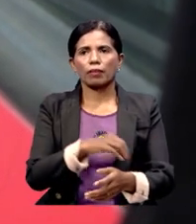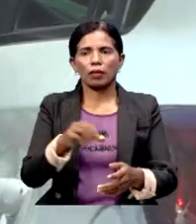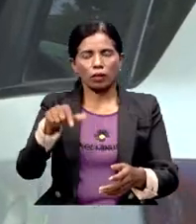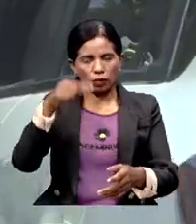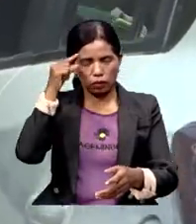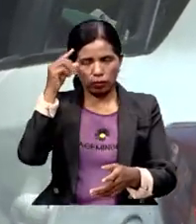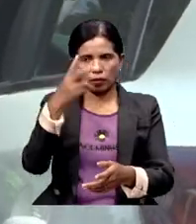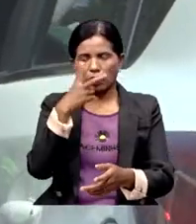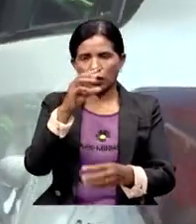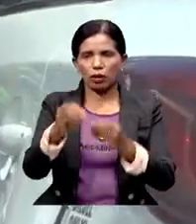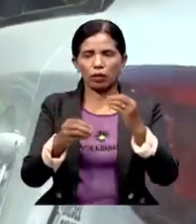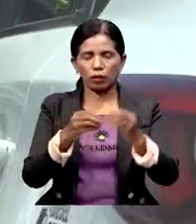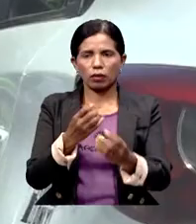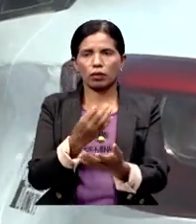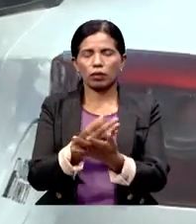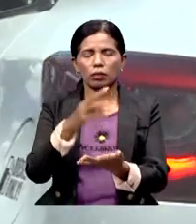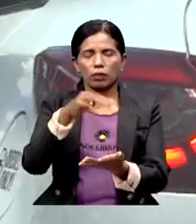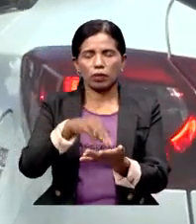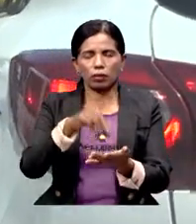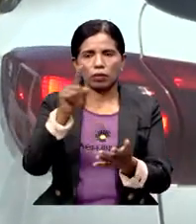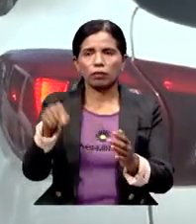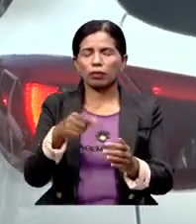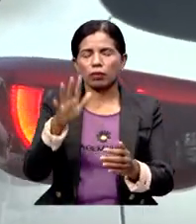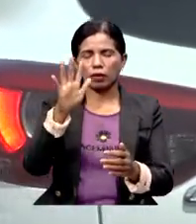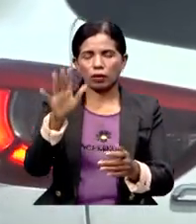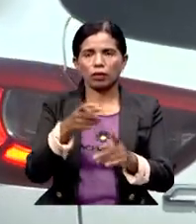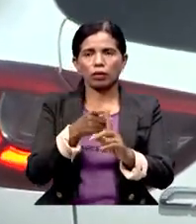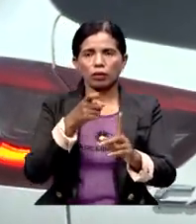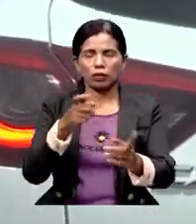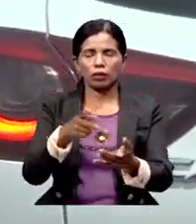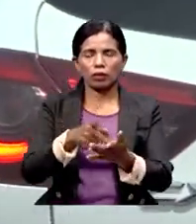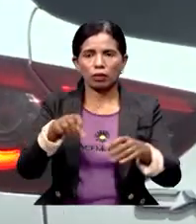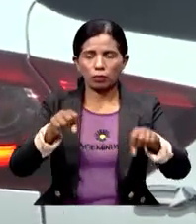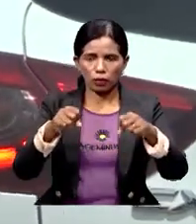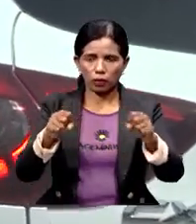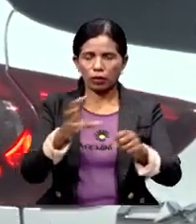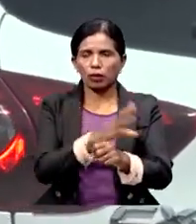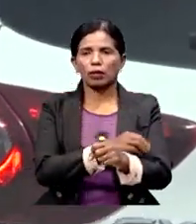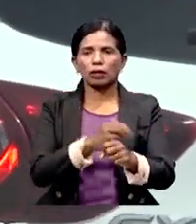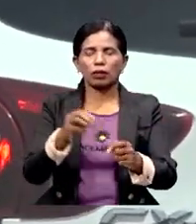governo arekada resetas milion ida virgula lima husi tasha ba motor no